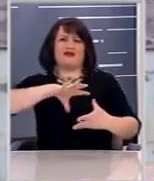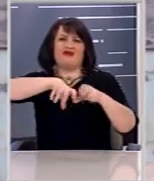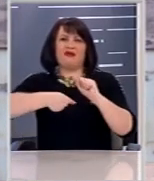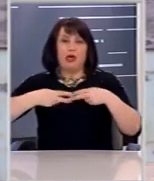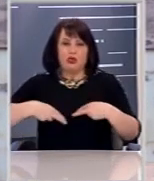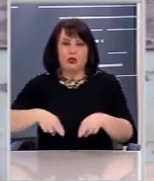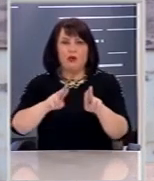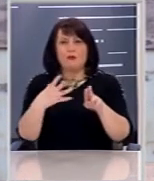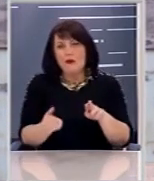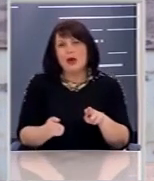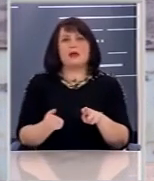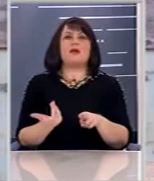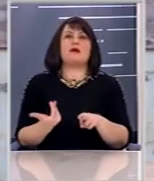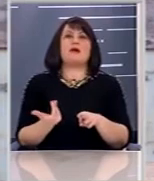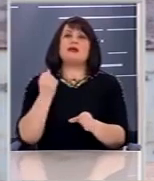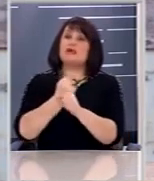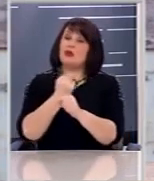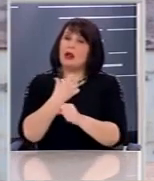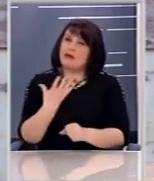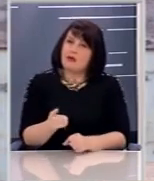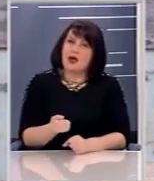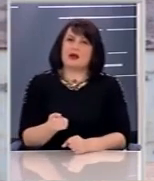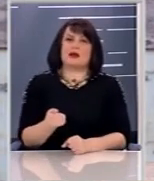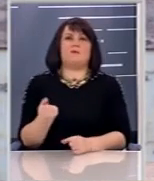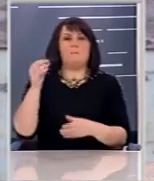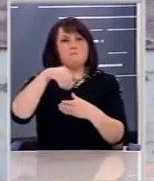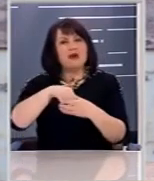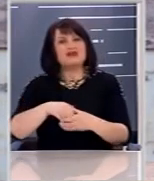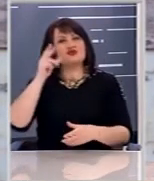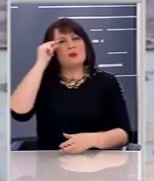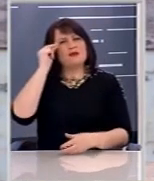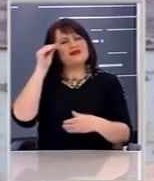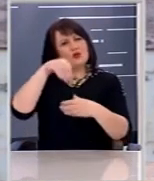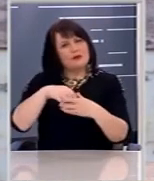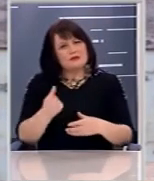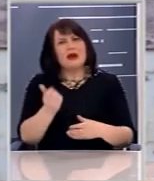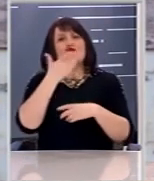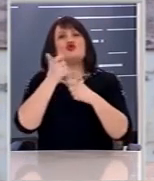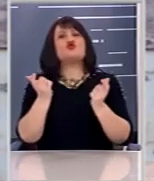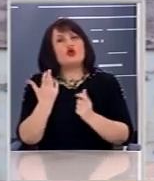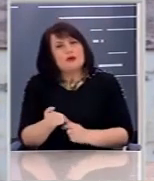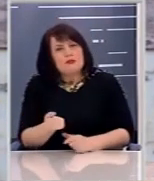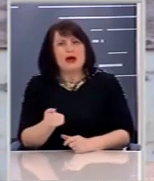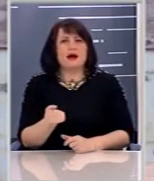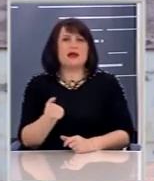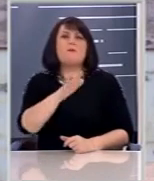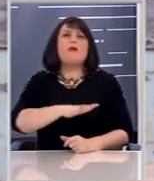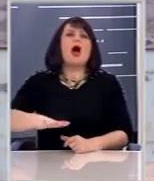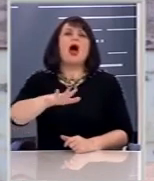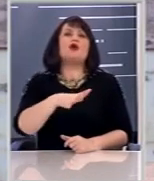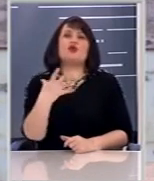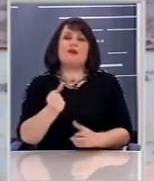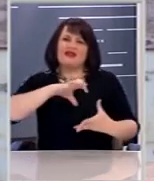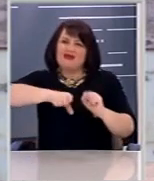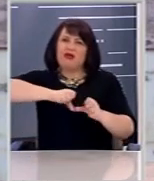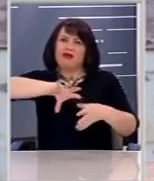δρόμο, υπάρχει στην εργασία, υπάρχει στο πανεπιστήμιο, στο σχολείο, υπάρχει παντού.